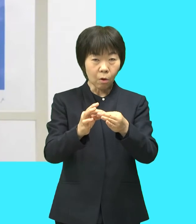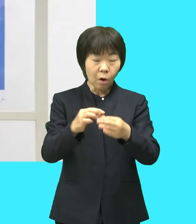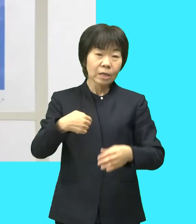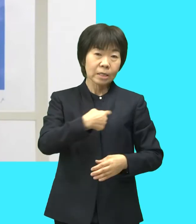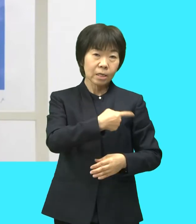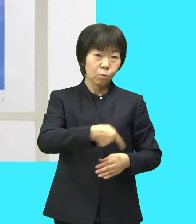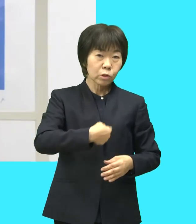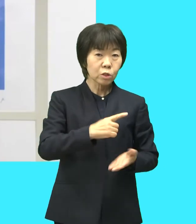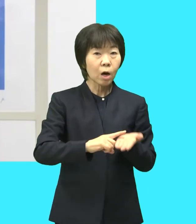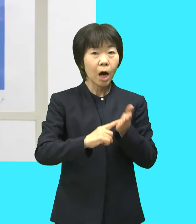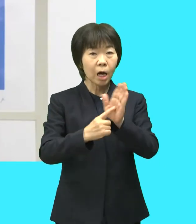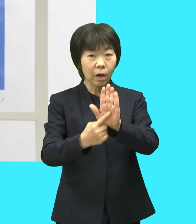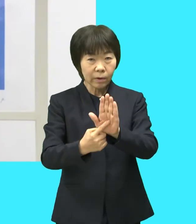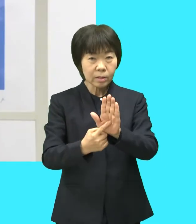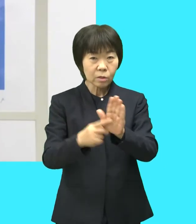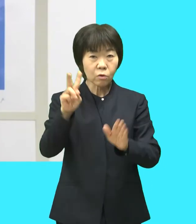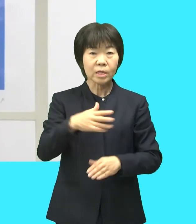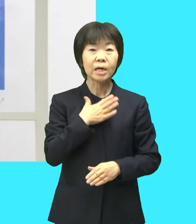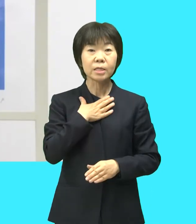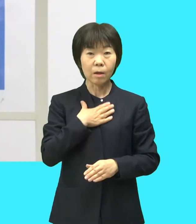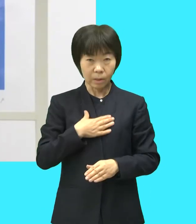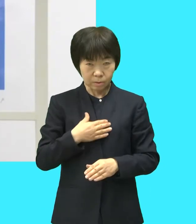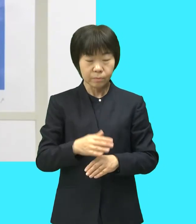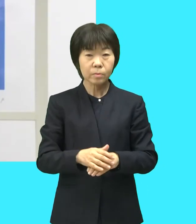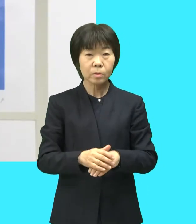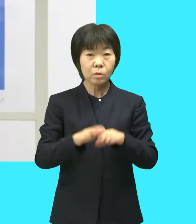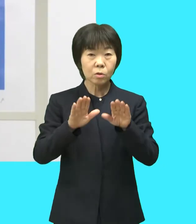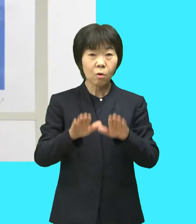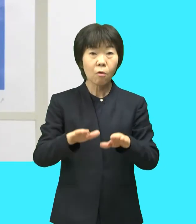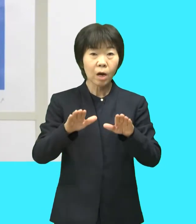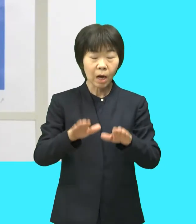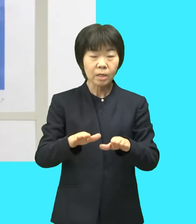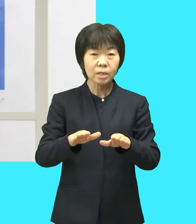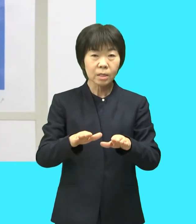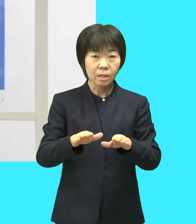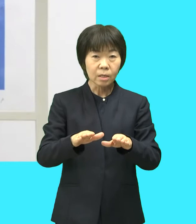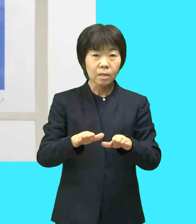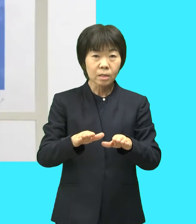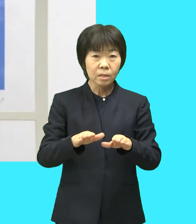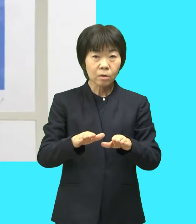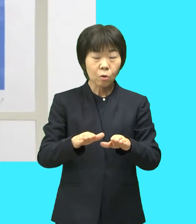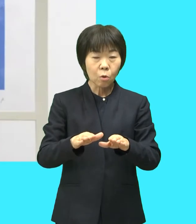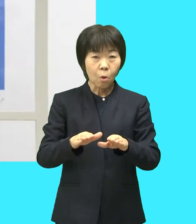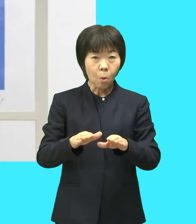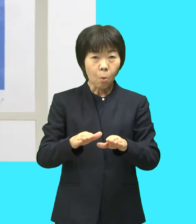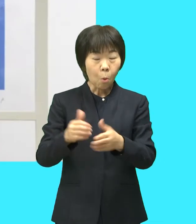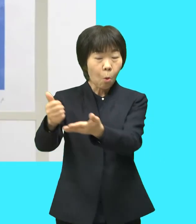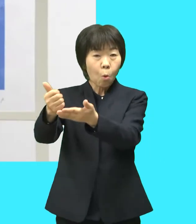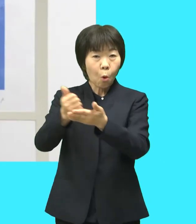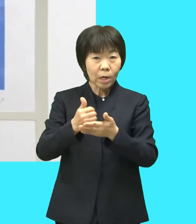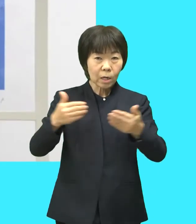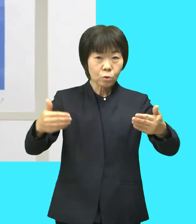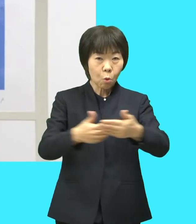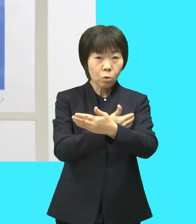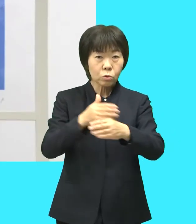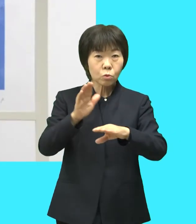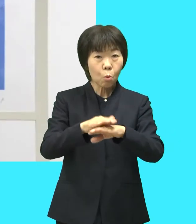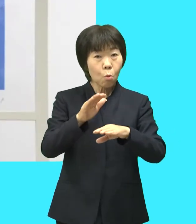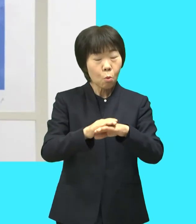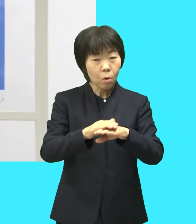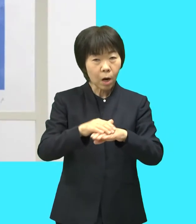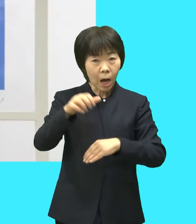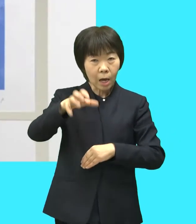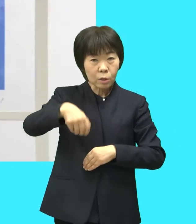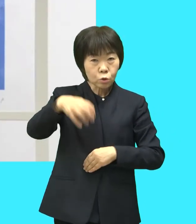ちの表れだと受け止めています。で今回まず入ってこられる交通機関が常磐線を使